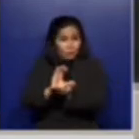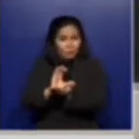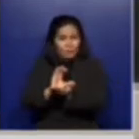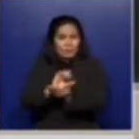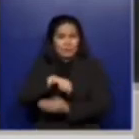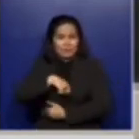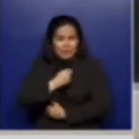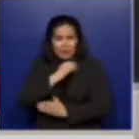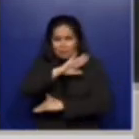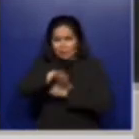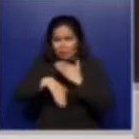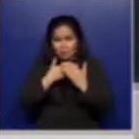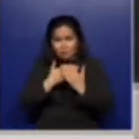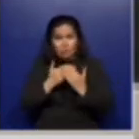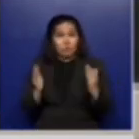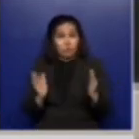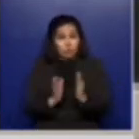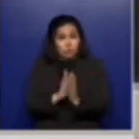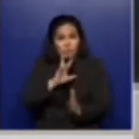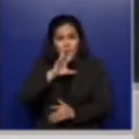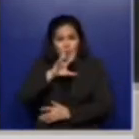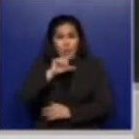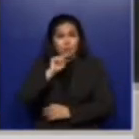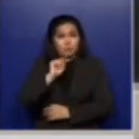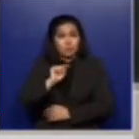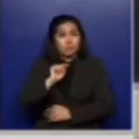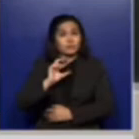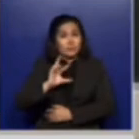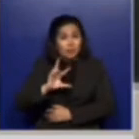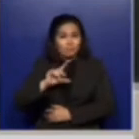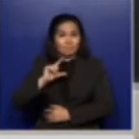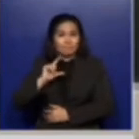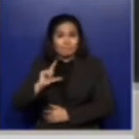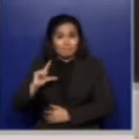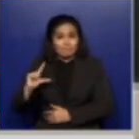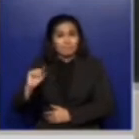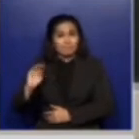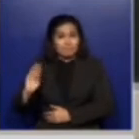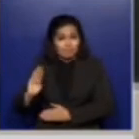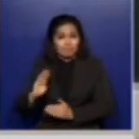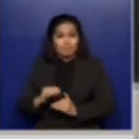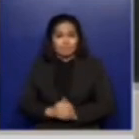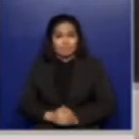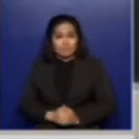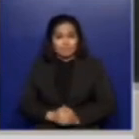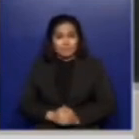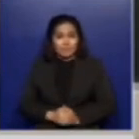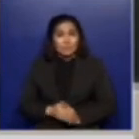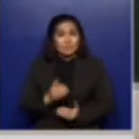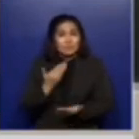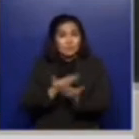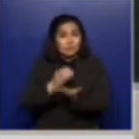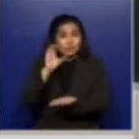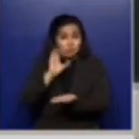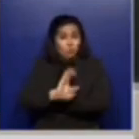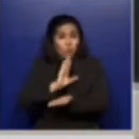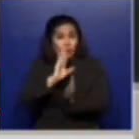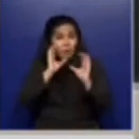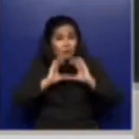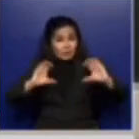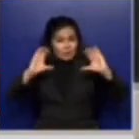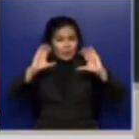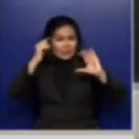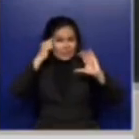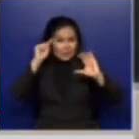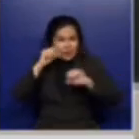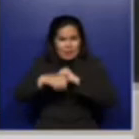ำนวนทั้งสิ้น 3.3 ล้านล้านบาทครับเป็นงบประมาณที่รัฐบาลคาดว่าจะจ่ายใน